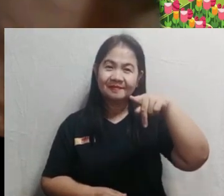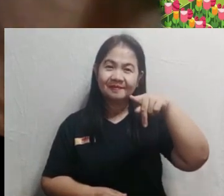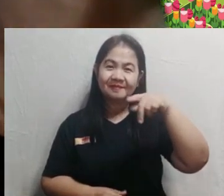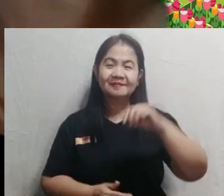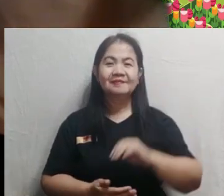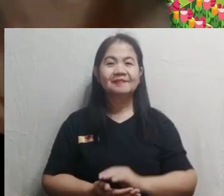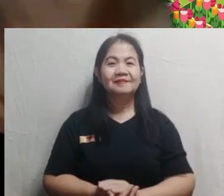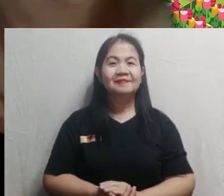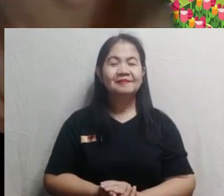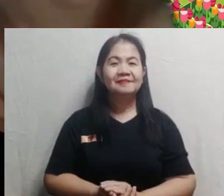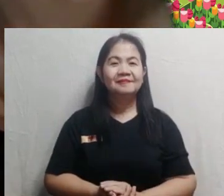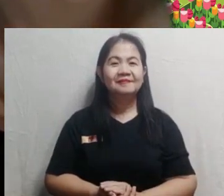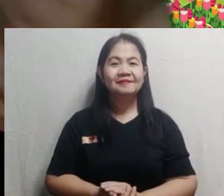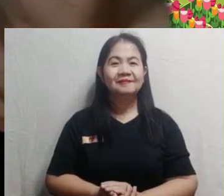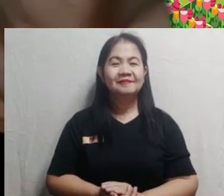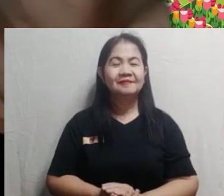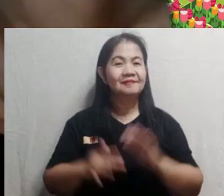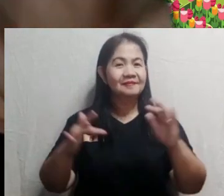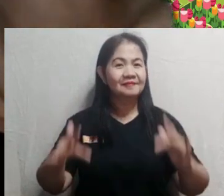pagpapakatao,